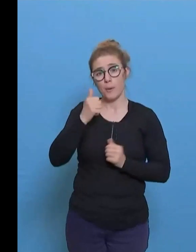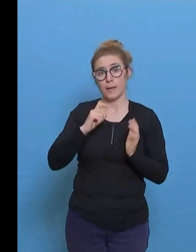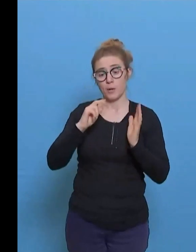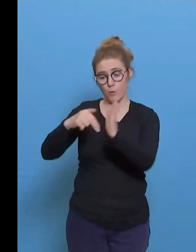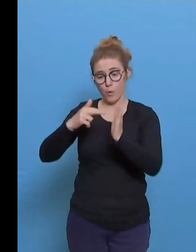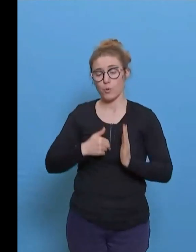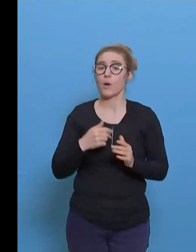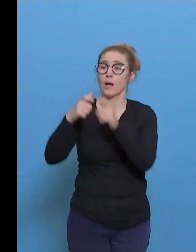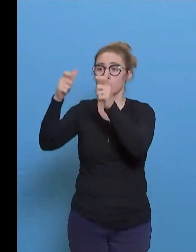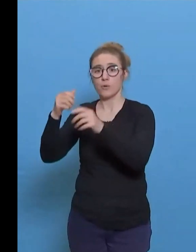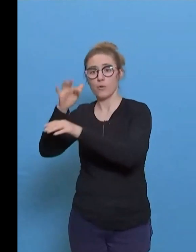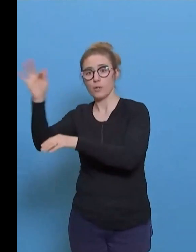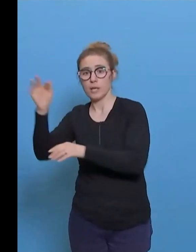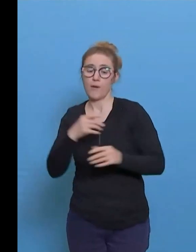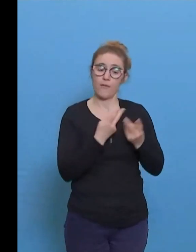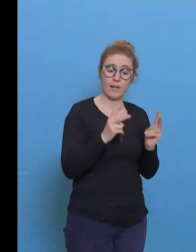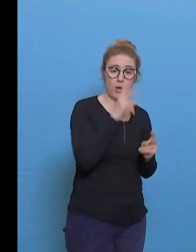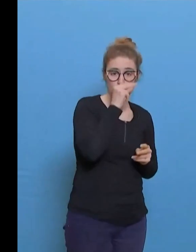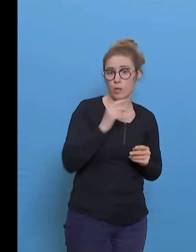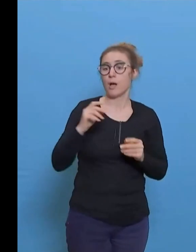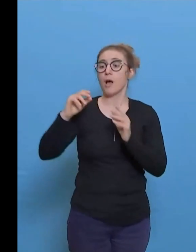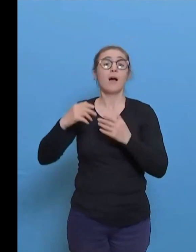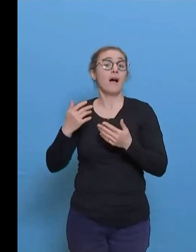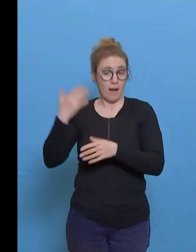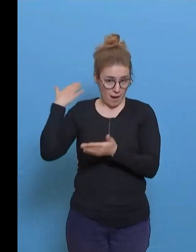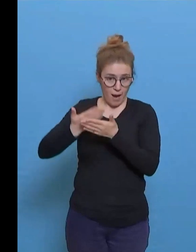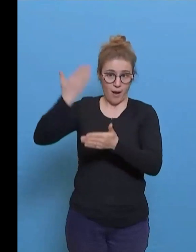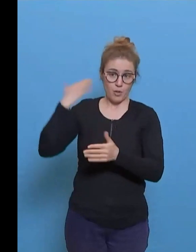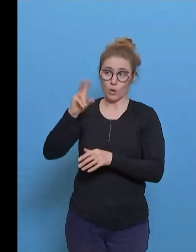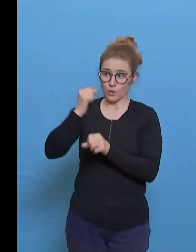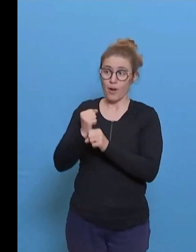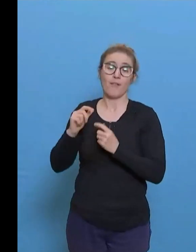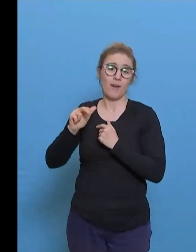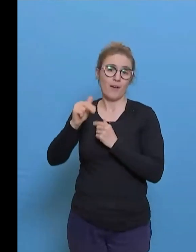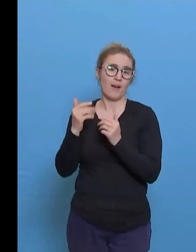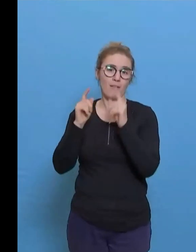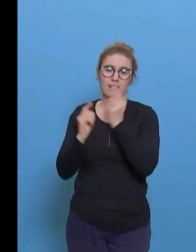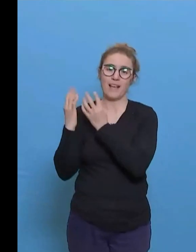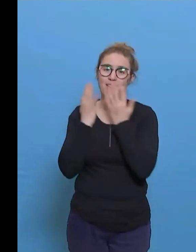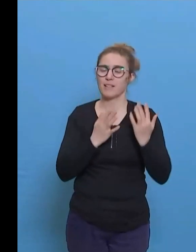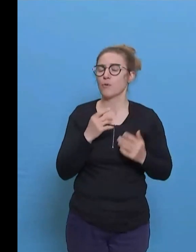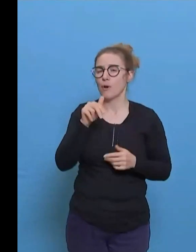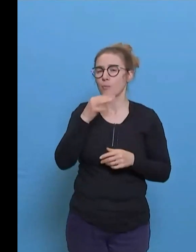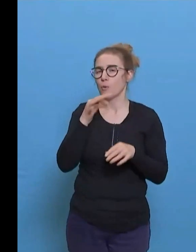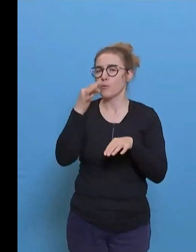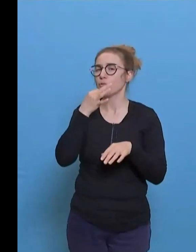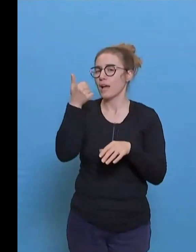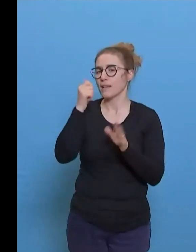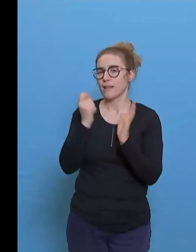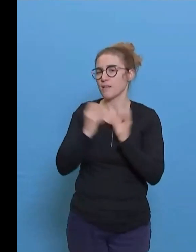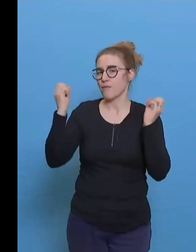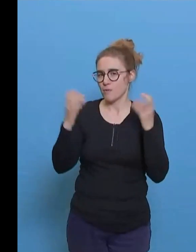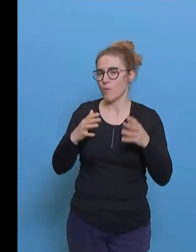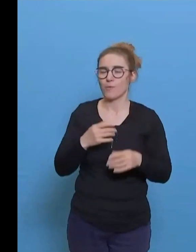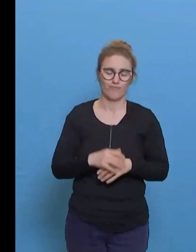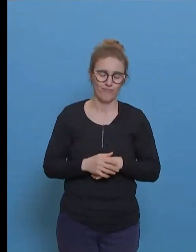entre l'Institut français et Thuneville. Nous fêterons les 30 ans cette année et nous trouverons une belle occasion de le faire. Voilà ce que je voulais vous dire